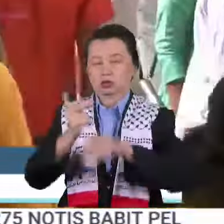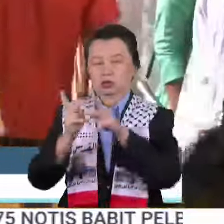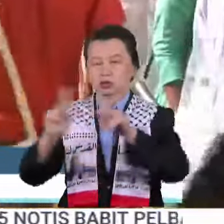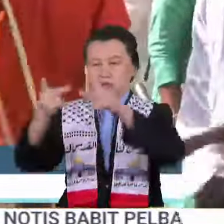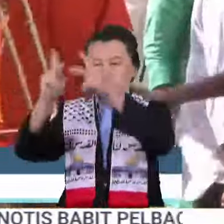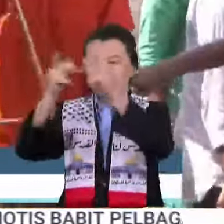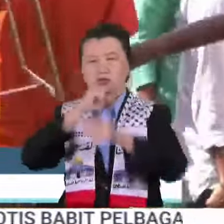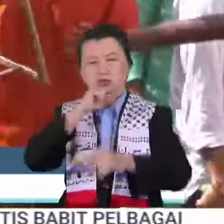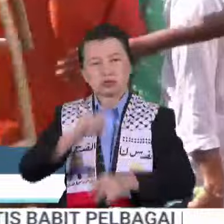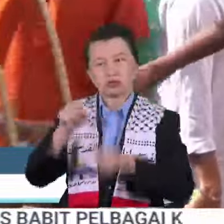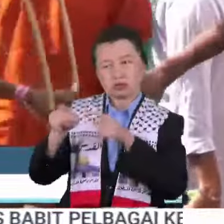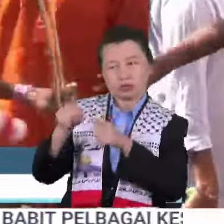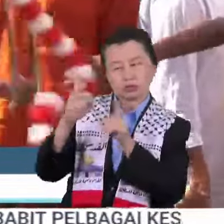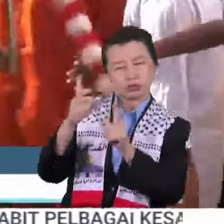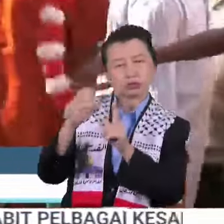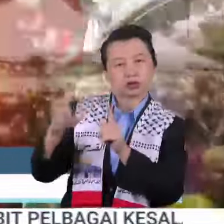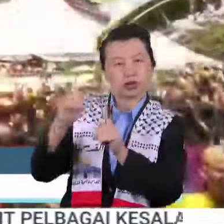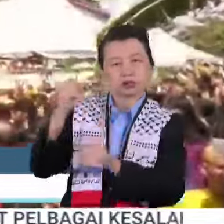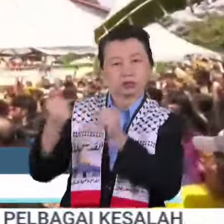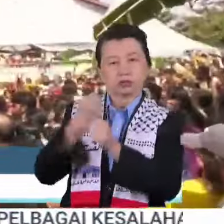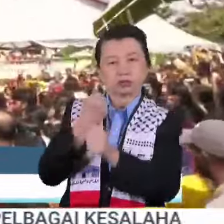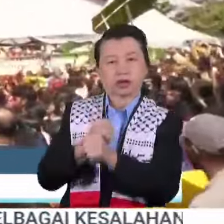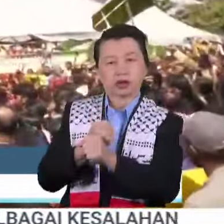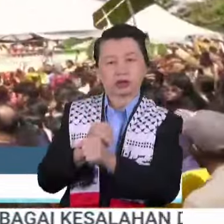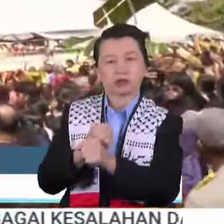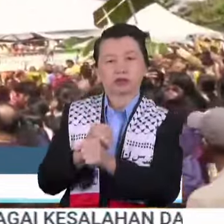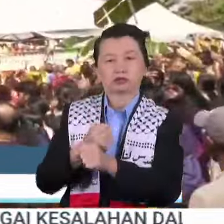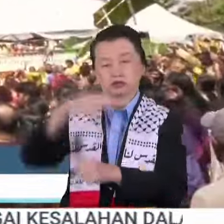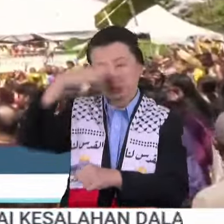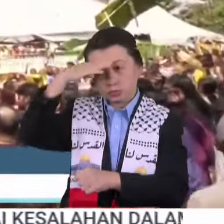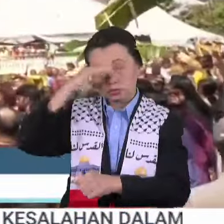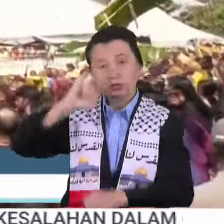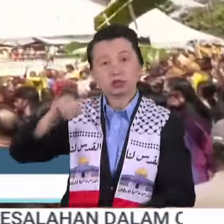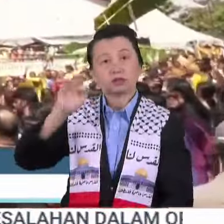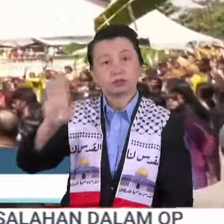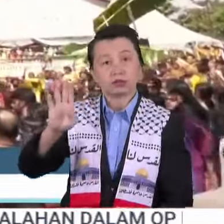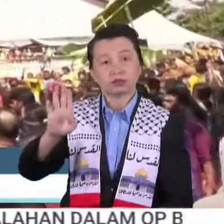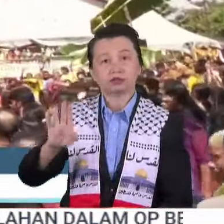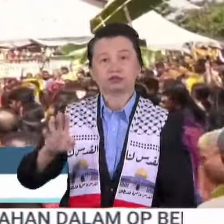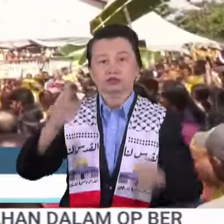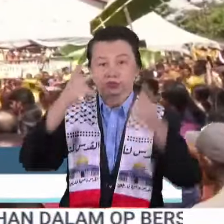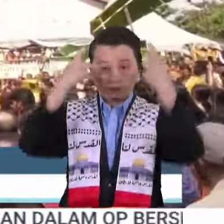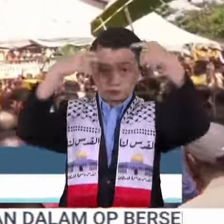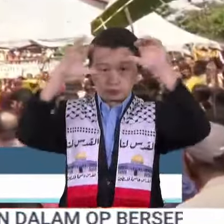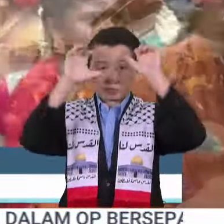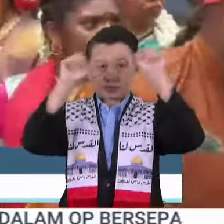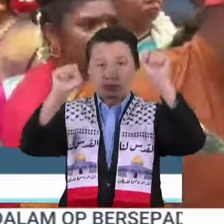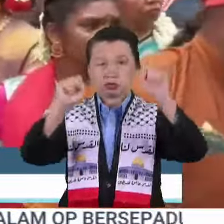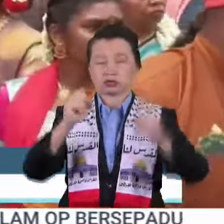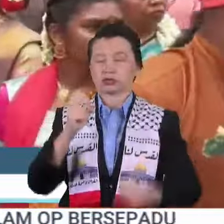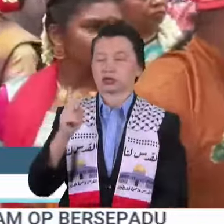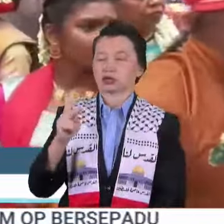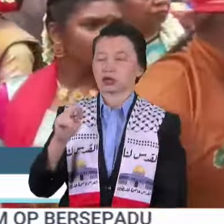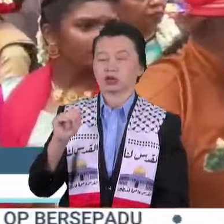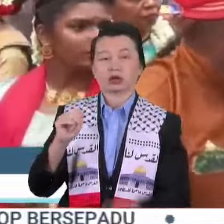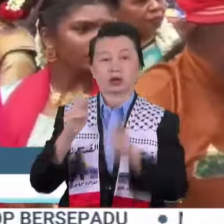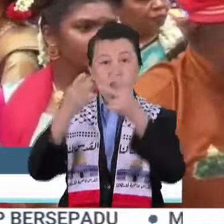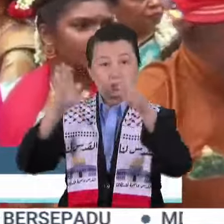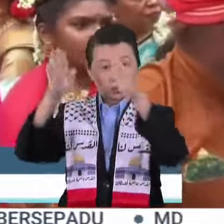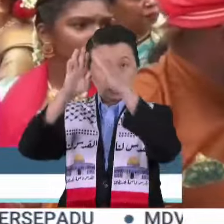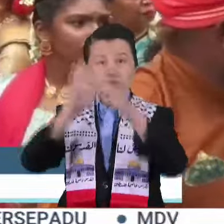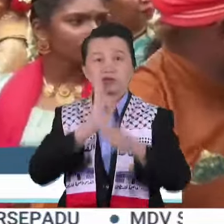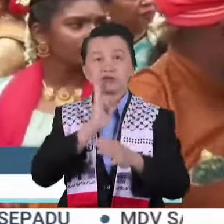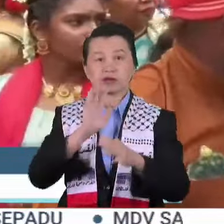100 tahun, Kuil Arulmigu Tindayu Pathani, Johor Bahru. Presiden Kuil G. Meganathan berkata